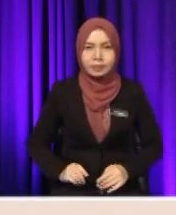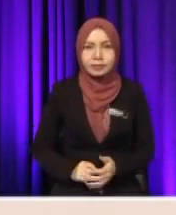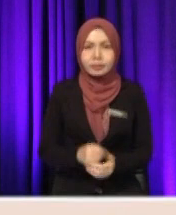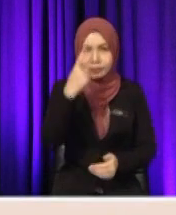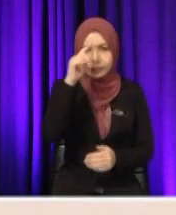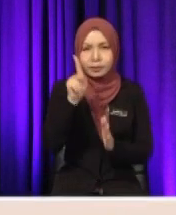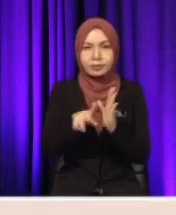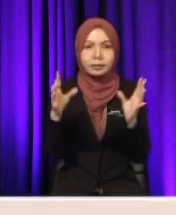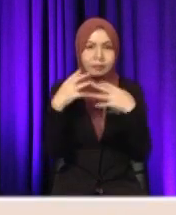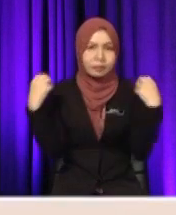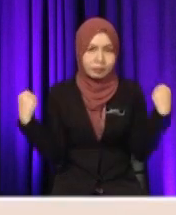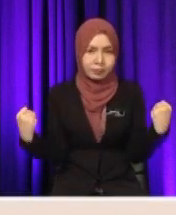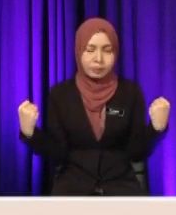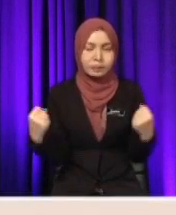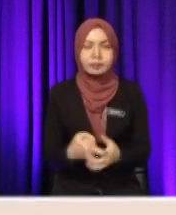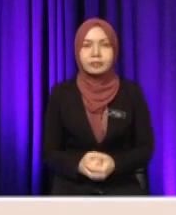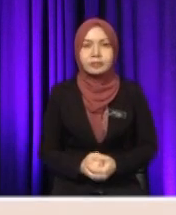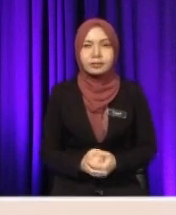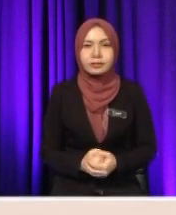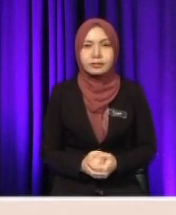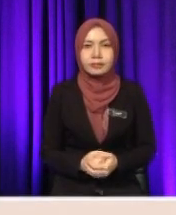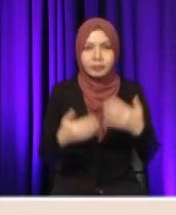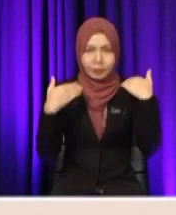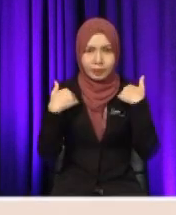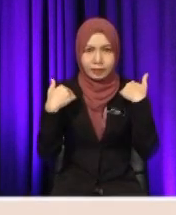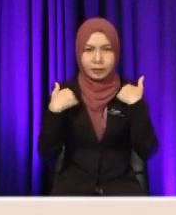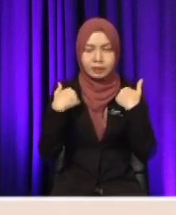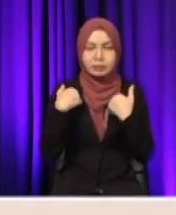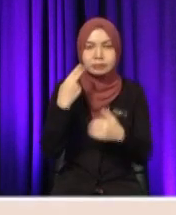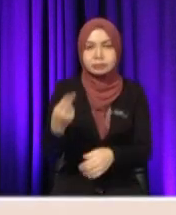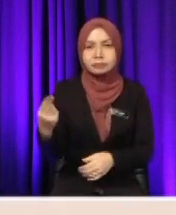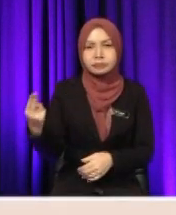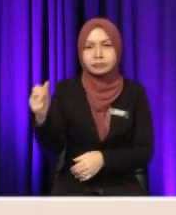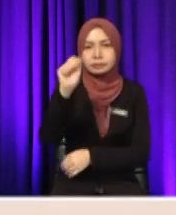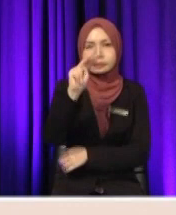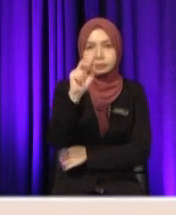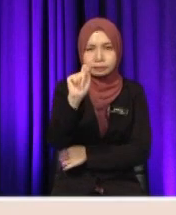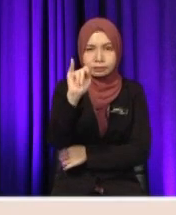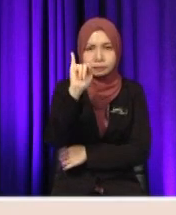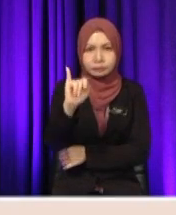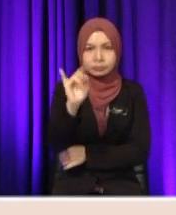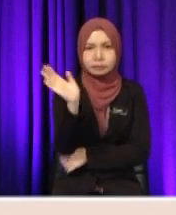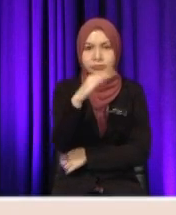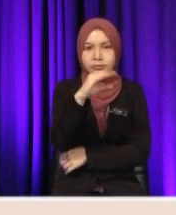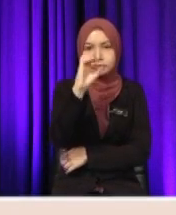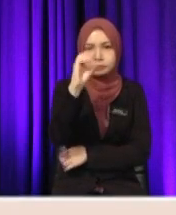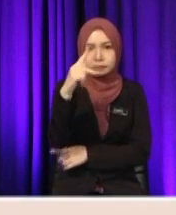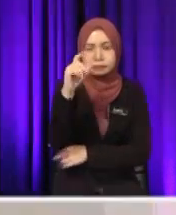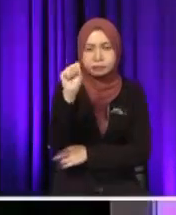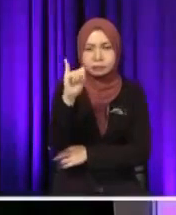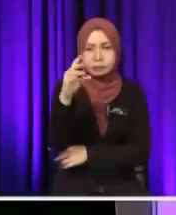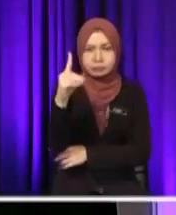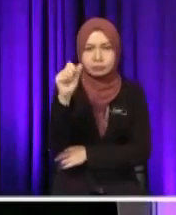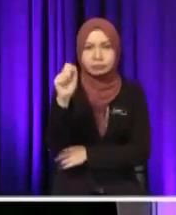minyak selain itu dia ada bahan antioksidan. Bahan antioksidan ini kalau dikatakan sebagai